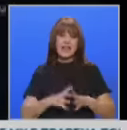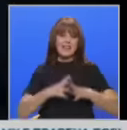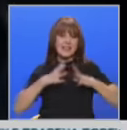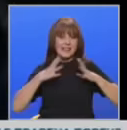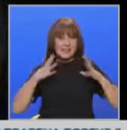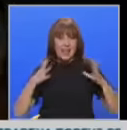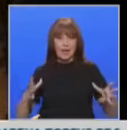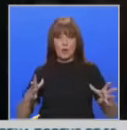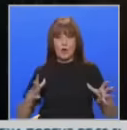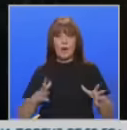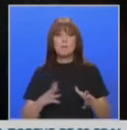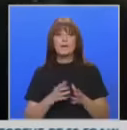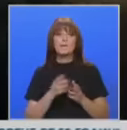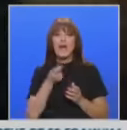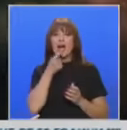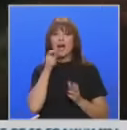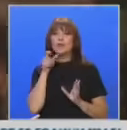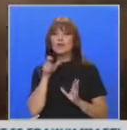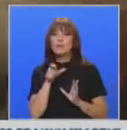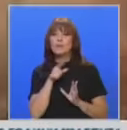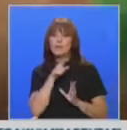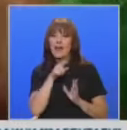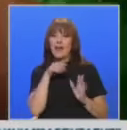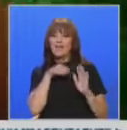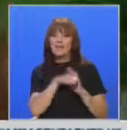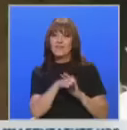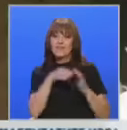Марк Дики, записани вътре в пещерата.